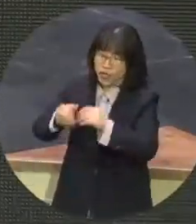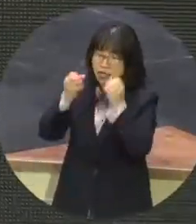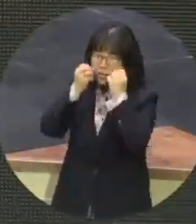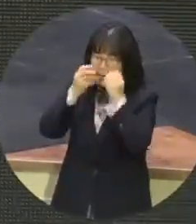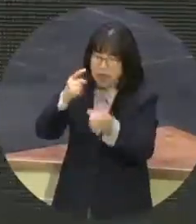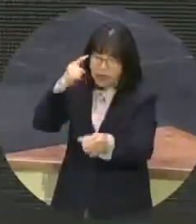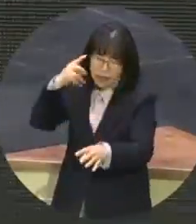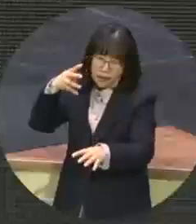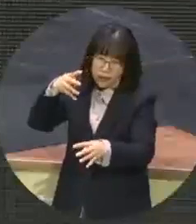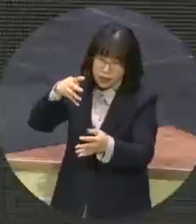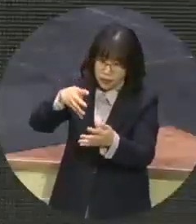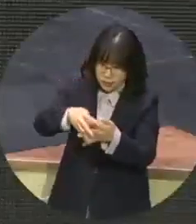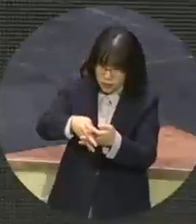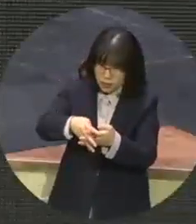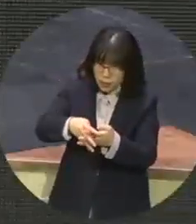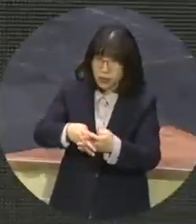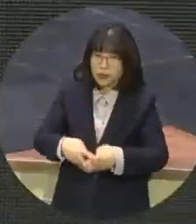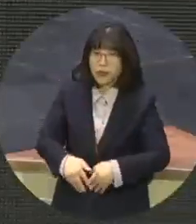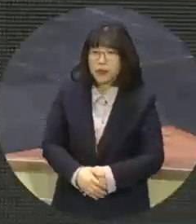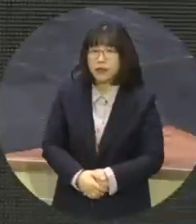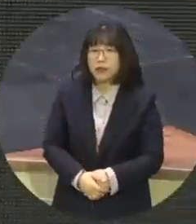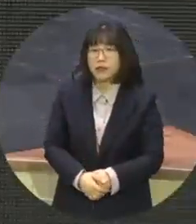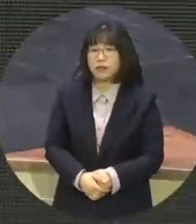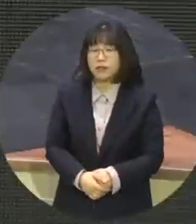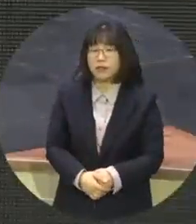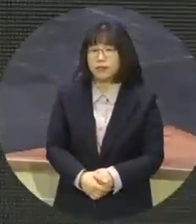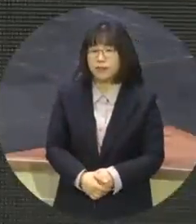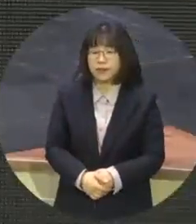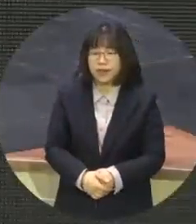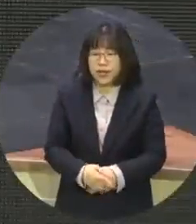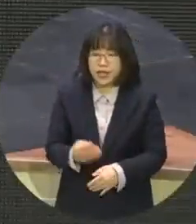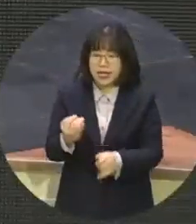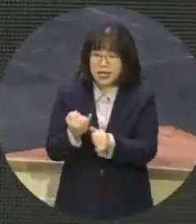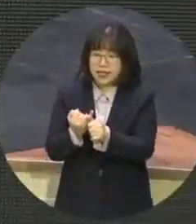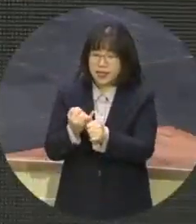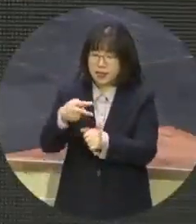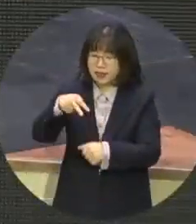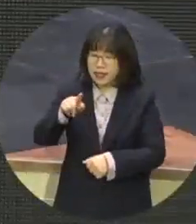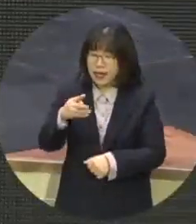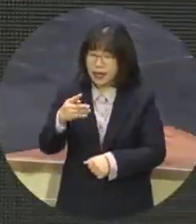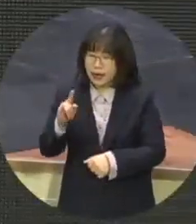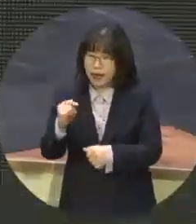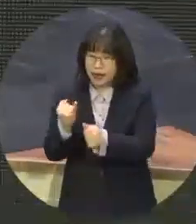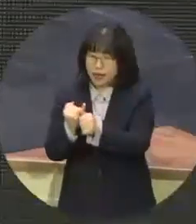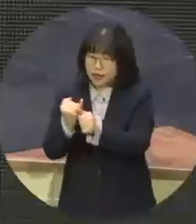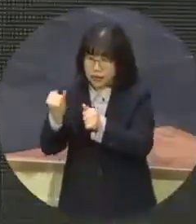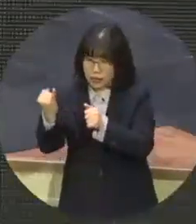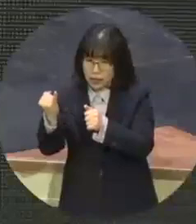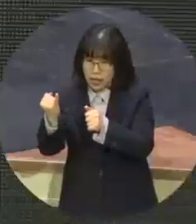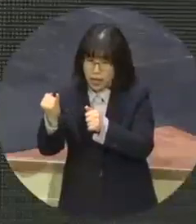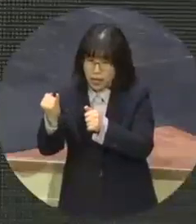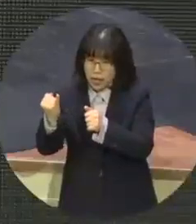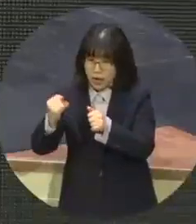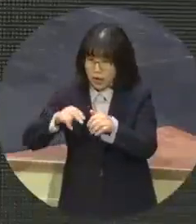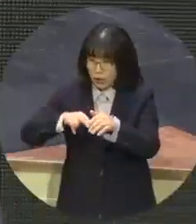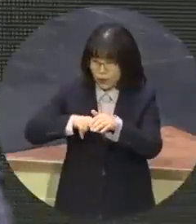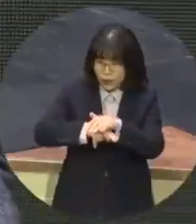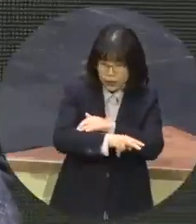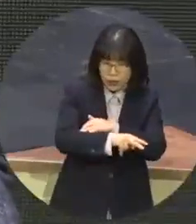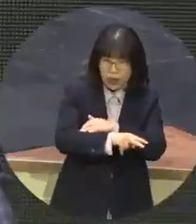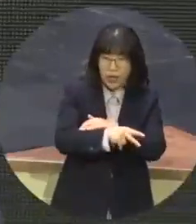7절에 보면요, 이 사례를 피해서 도망하던 하갈이 여호와의 사자를 만나는 장면이 기록되어 있습니다.